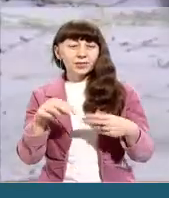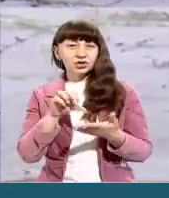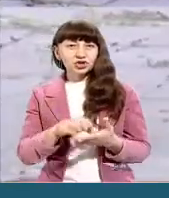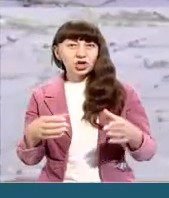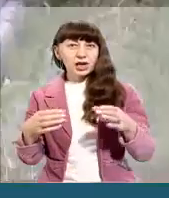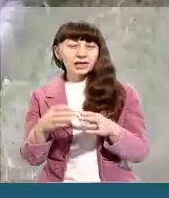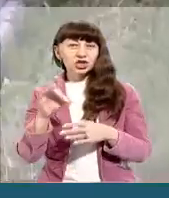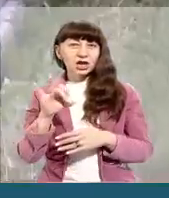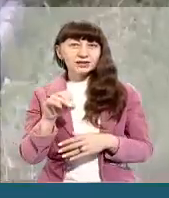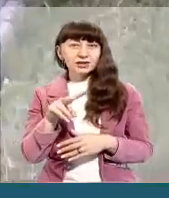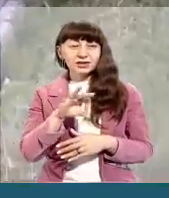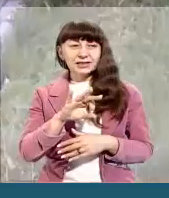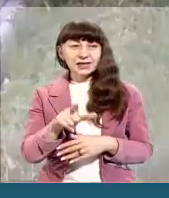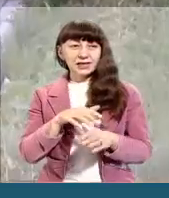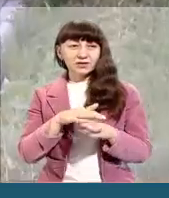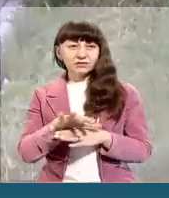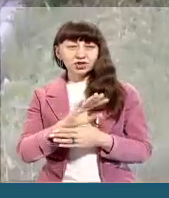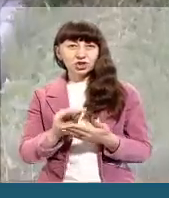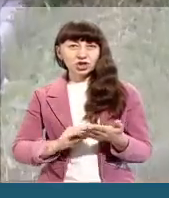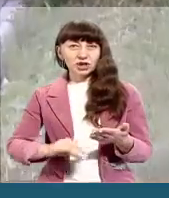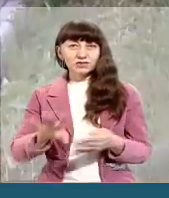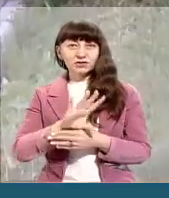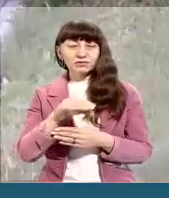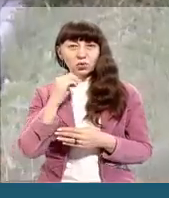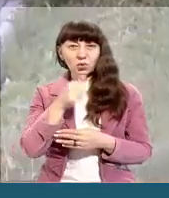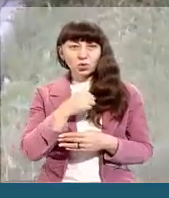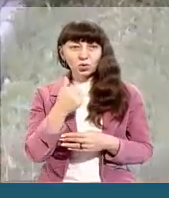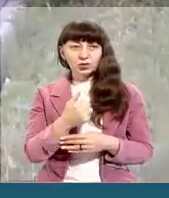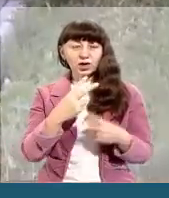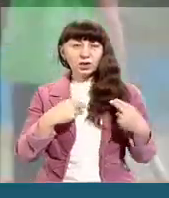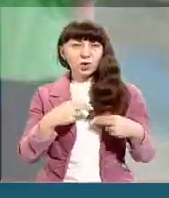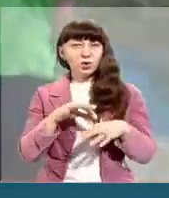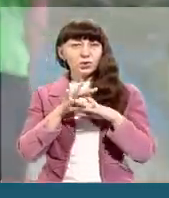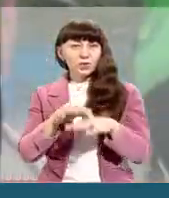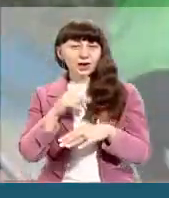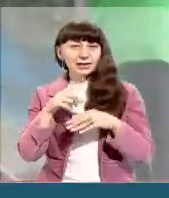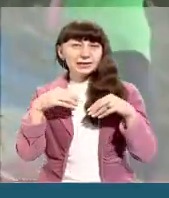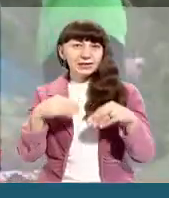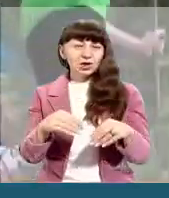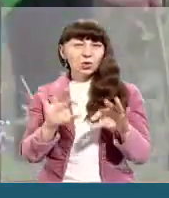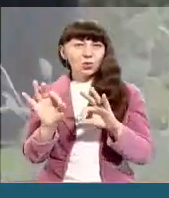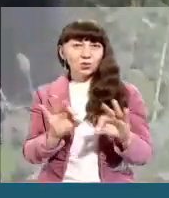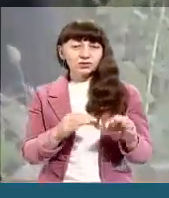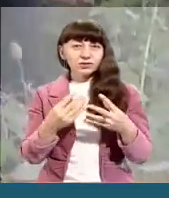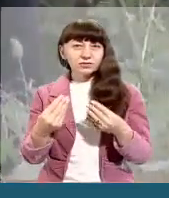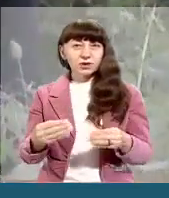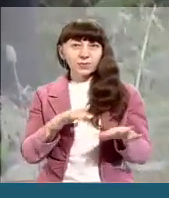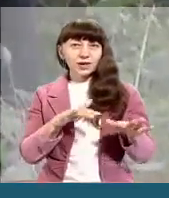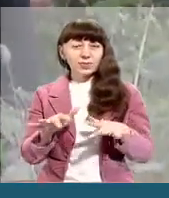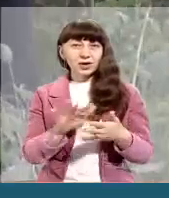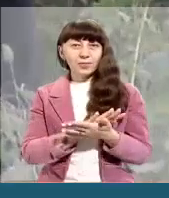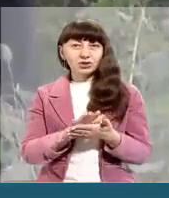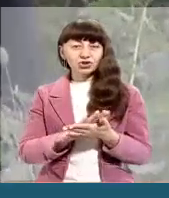отряда «Жасыл-Ель» осуществляется в течение всего года. Если летом проводят работу по озеленению, то осенью и весной мероприятия по